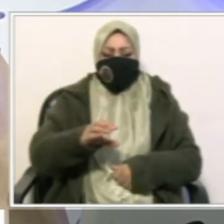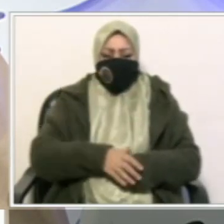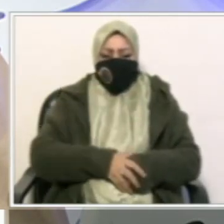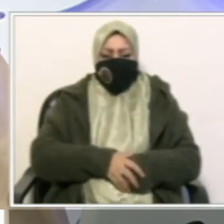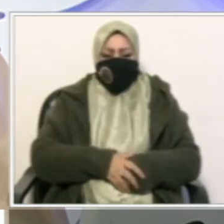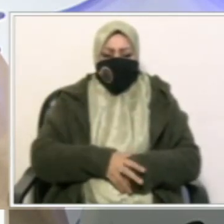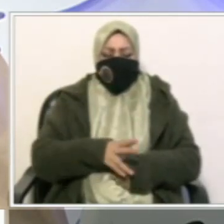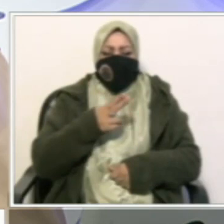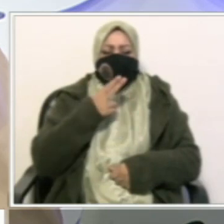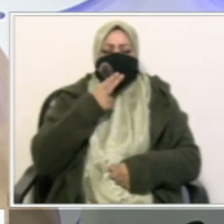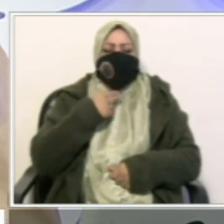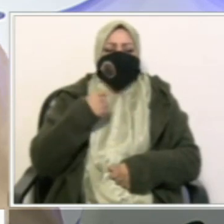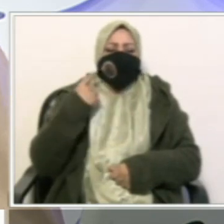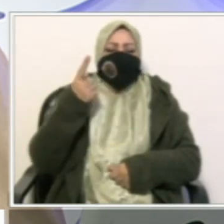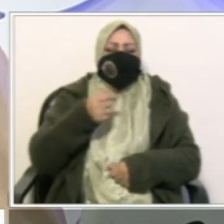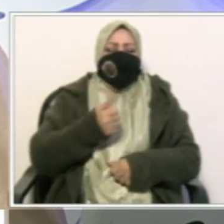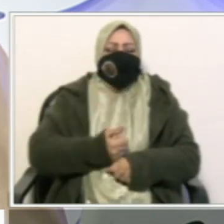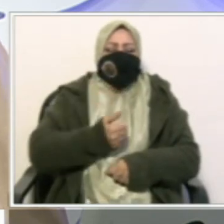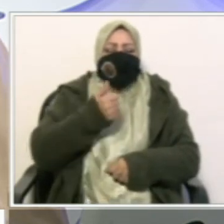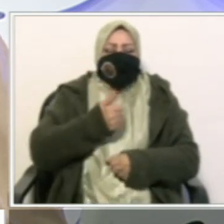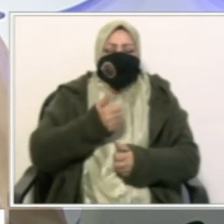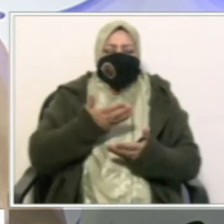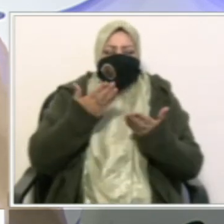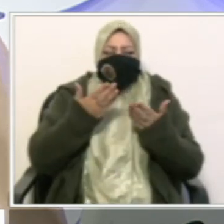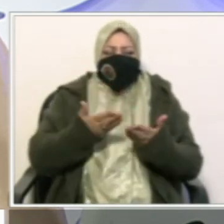سنين. آمين يا رب العالمين بارك الله فيك.